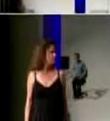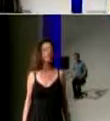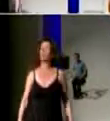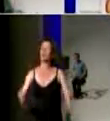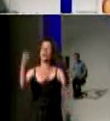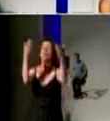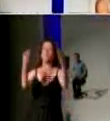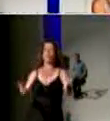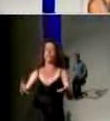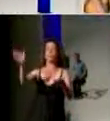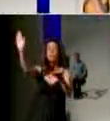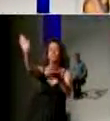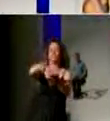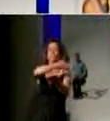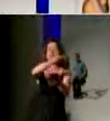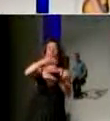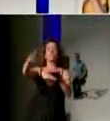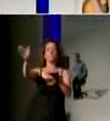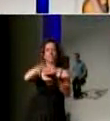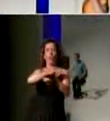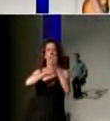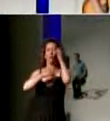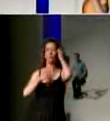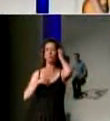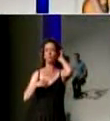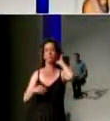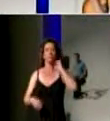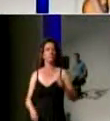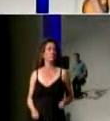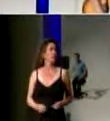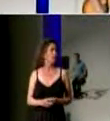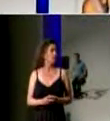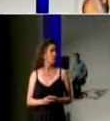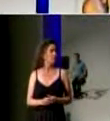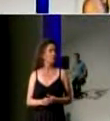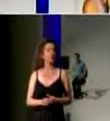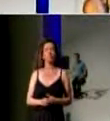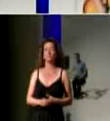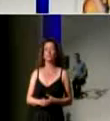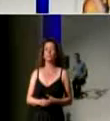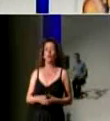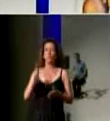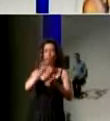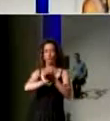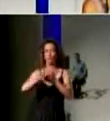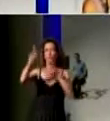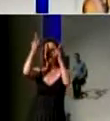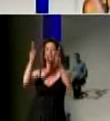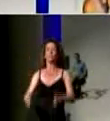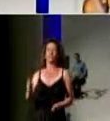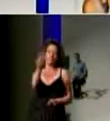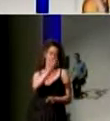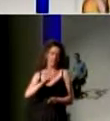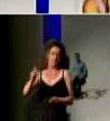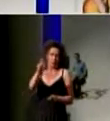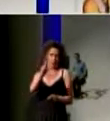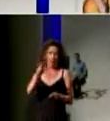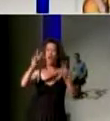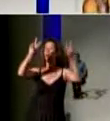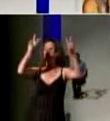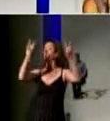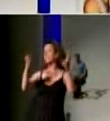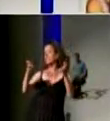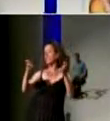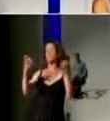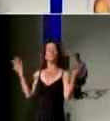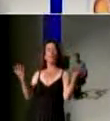Nous allons vous interpréter une chanson qui est de circonstance dans le cadre de la Semaine québécoise des personnes handicapées. Parce que le titre de cette